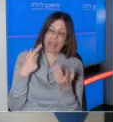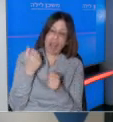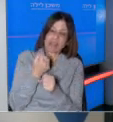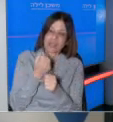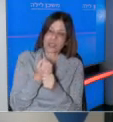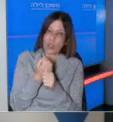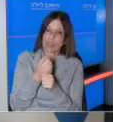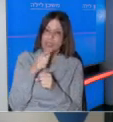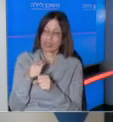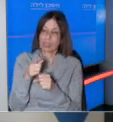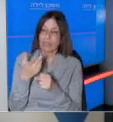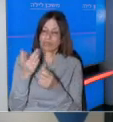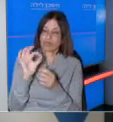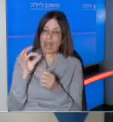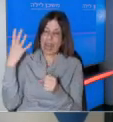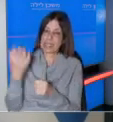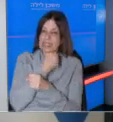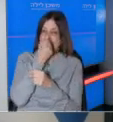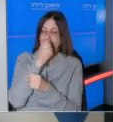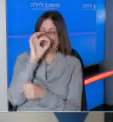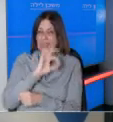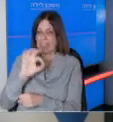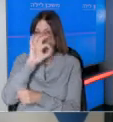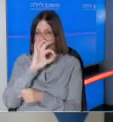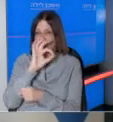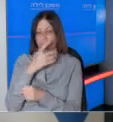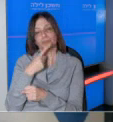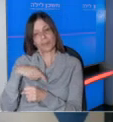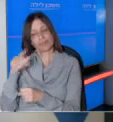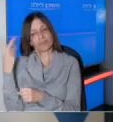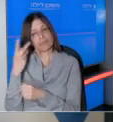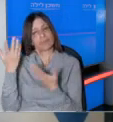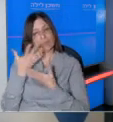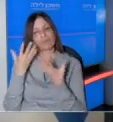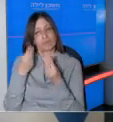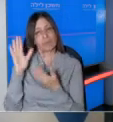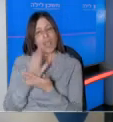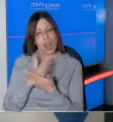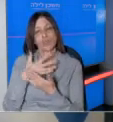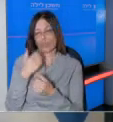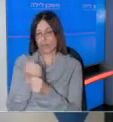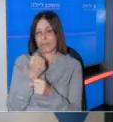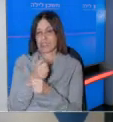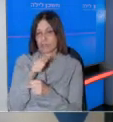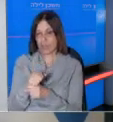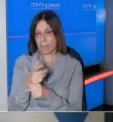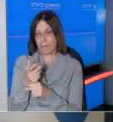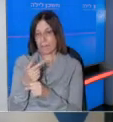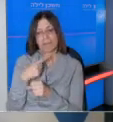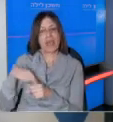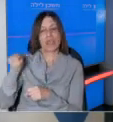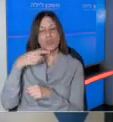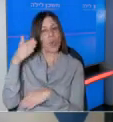מנת לנצח את הנגיף? אנחנו בוודאי מקבלים הרבה מאוד החלטות ומבצעים אותן. אנחנו